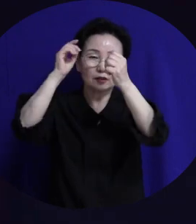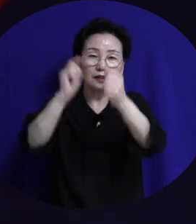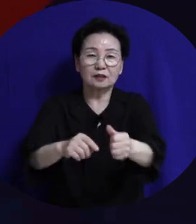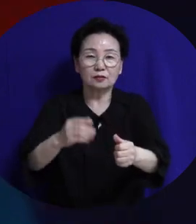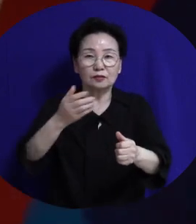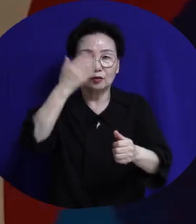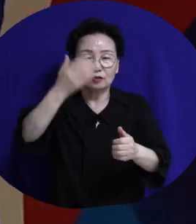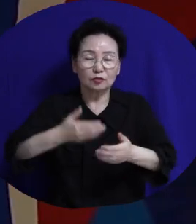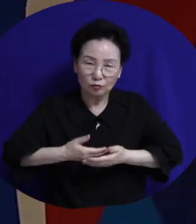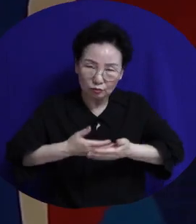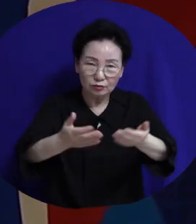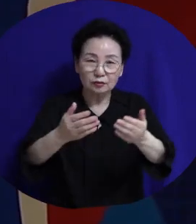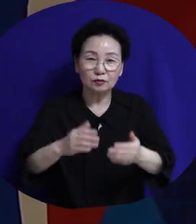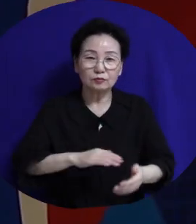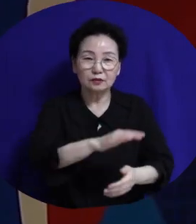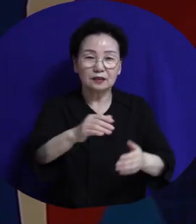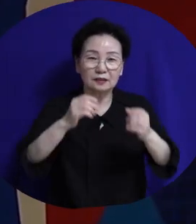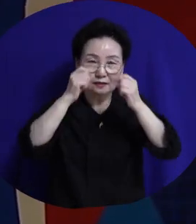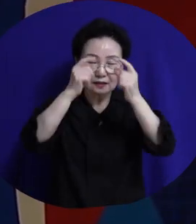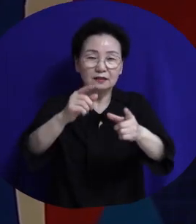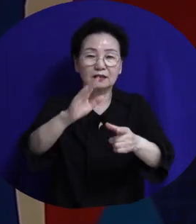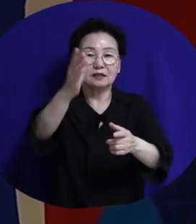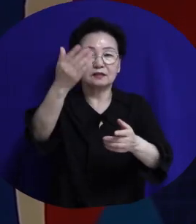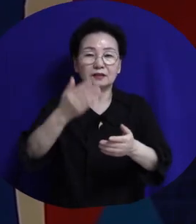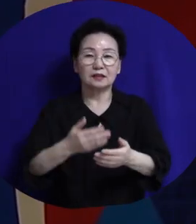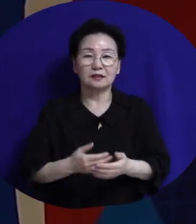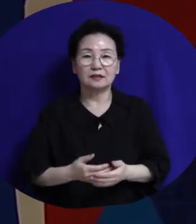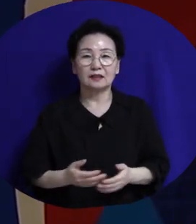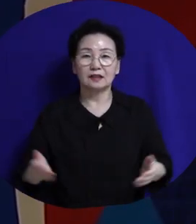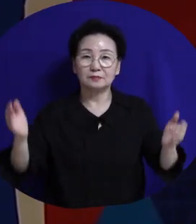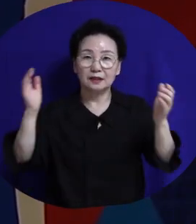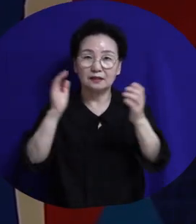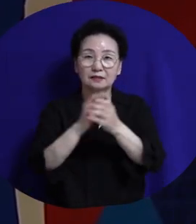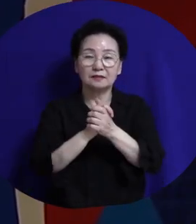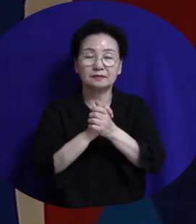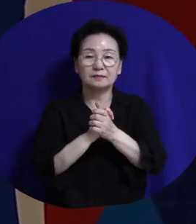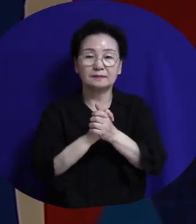걸 우리는 깨달아야 된다는 겁니다. 깨달아.